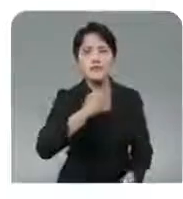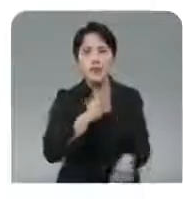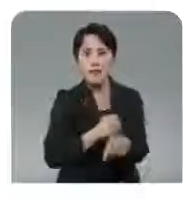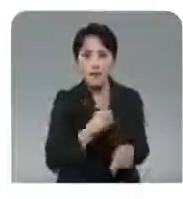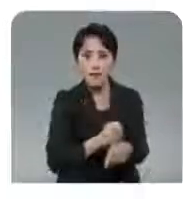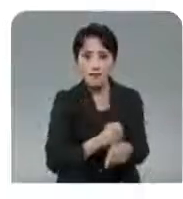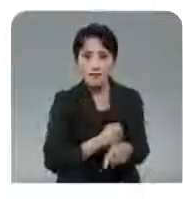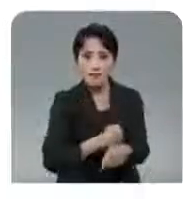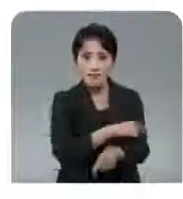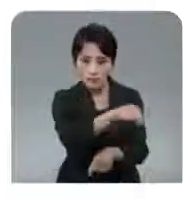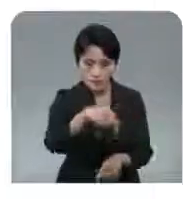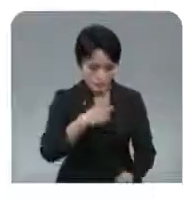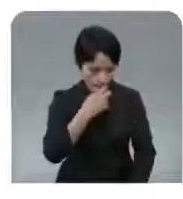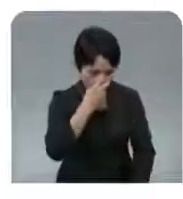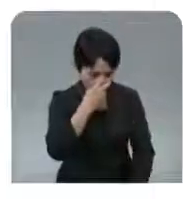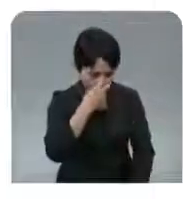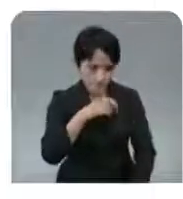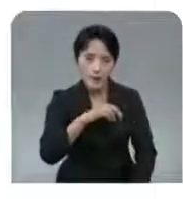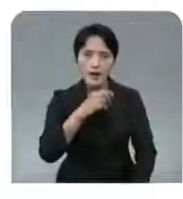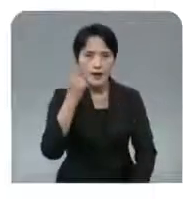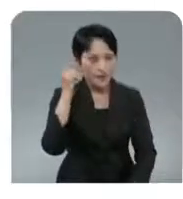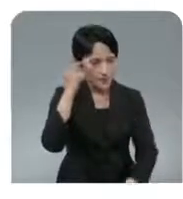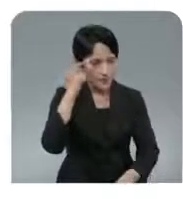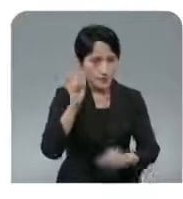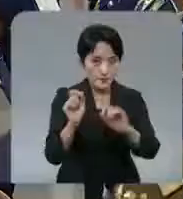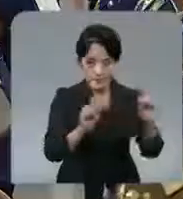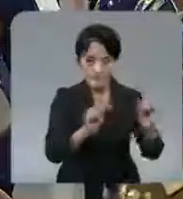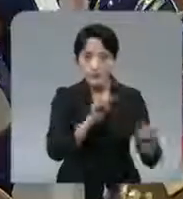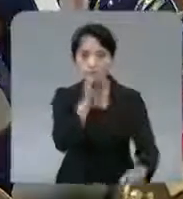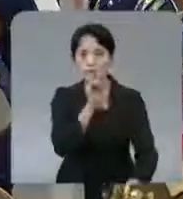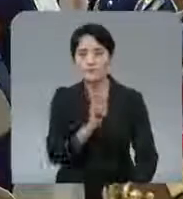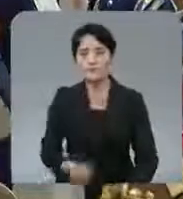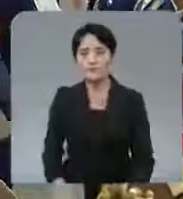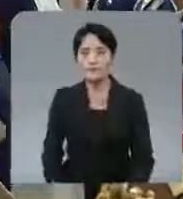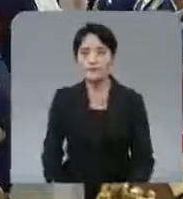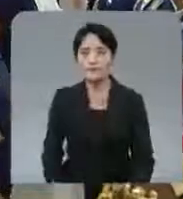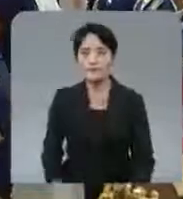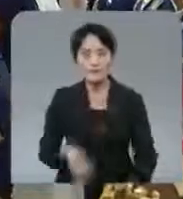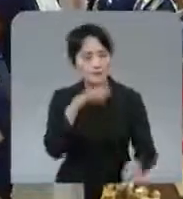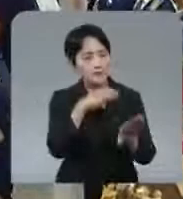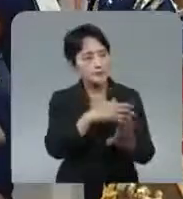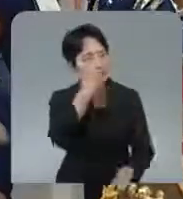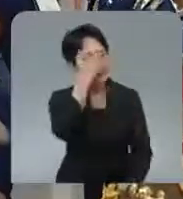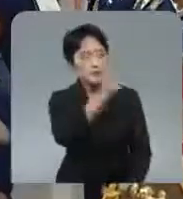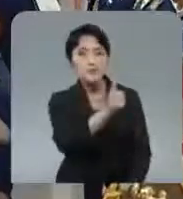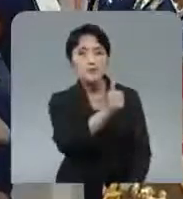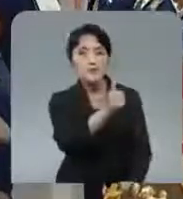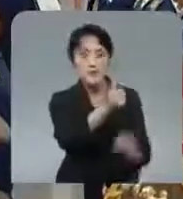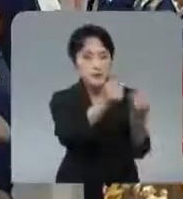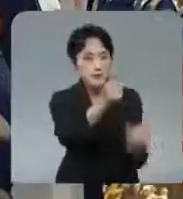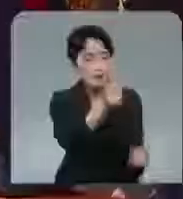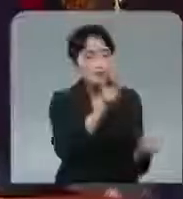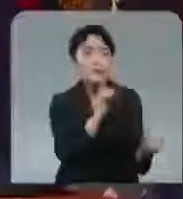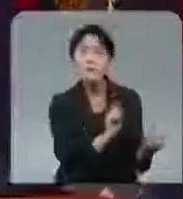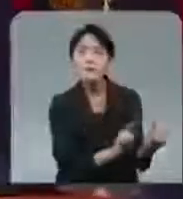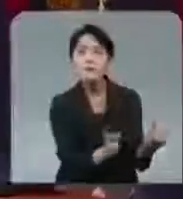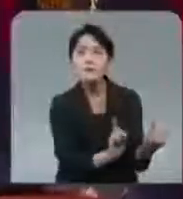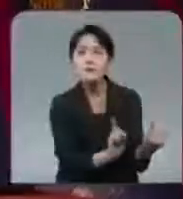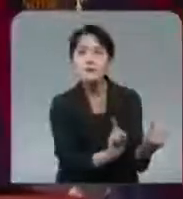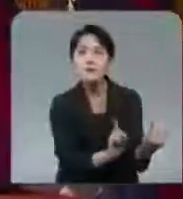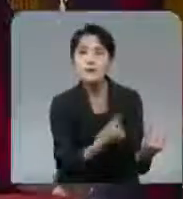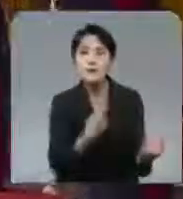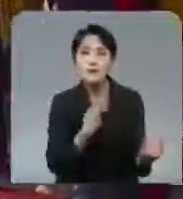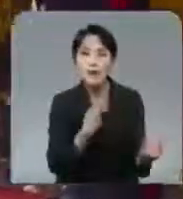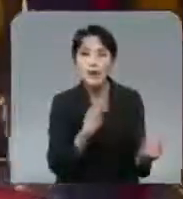моделирования отработают действием в кризисных ситуациях командно-штабные учения пройдут в период с 16 по 26 августа